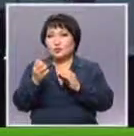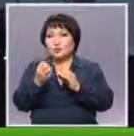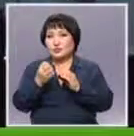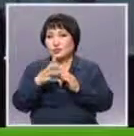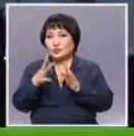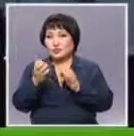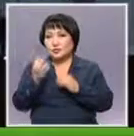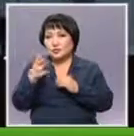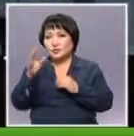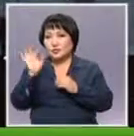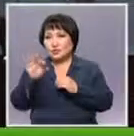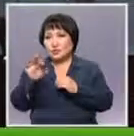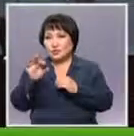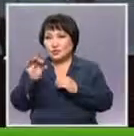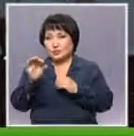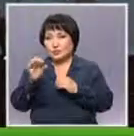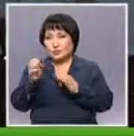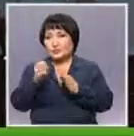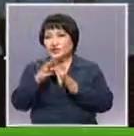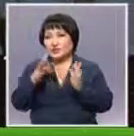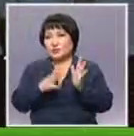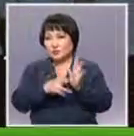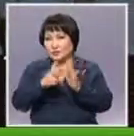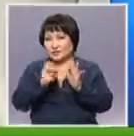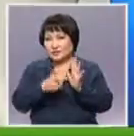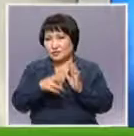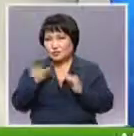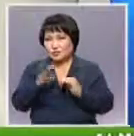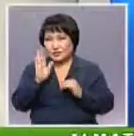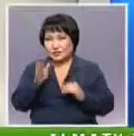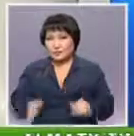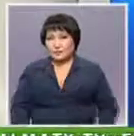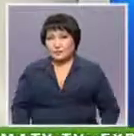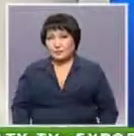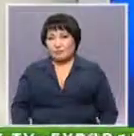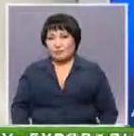Дастан, мендегі бар ақпарат осы. Рахмет, Әнуар.